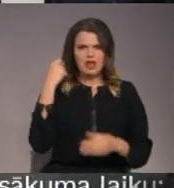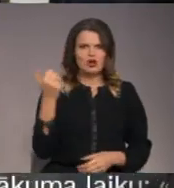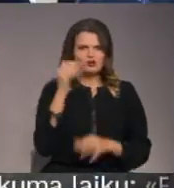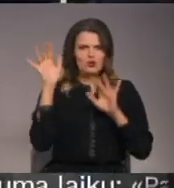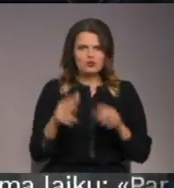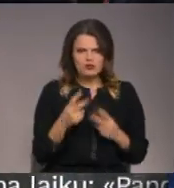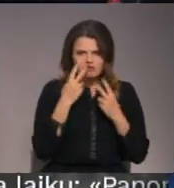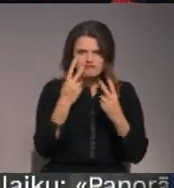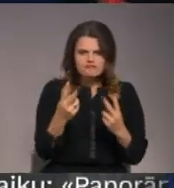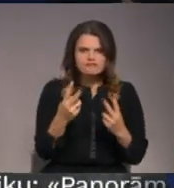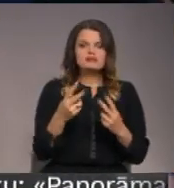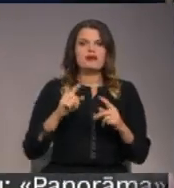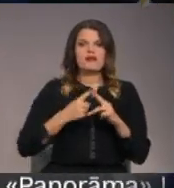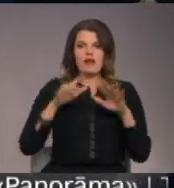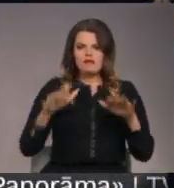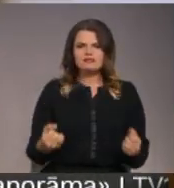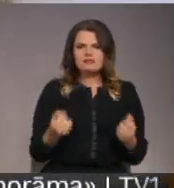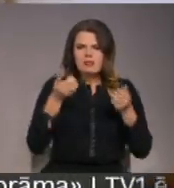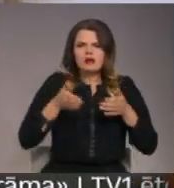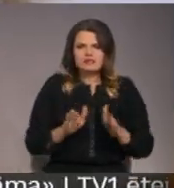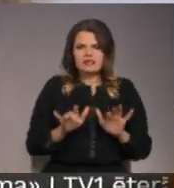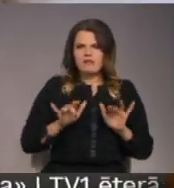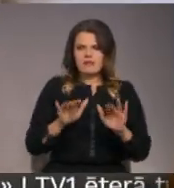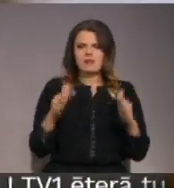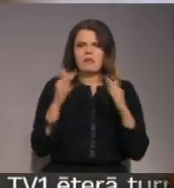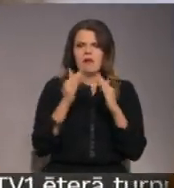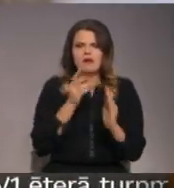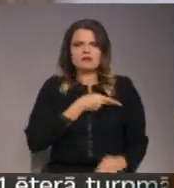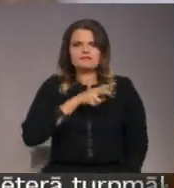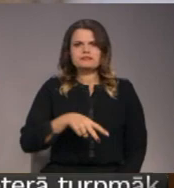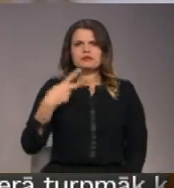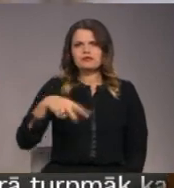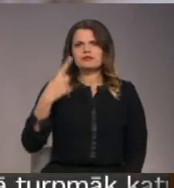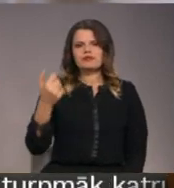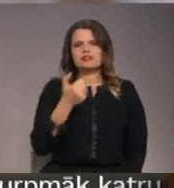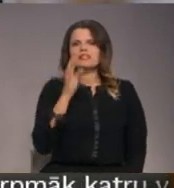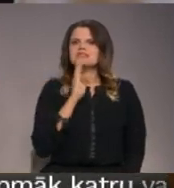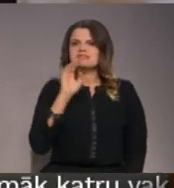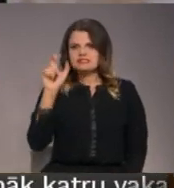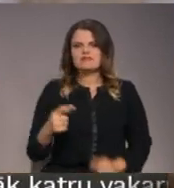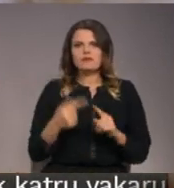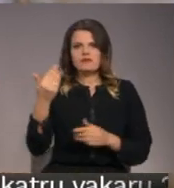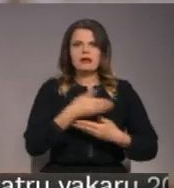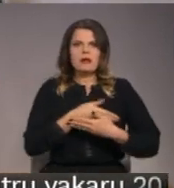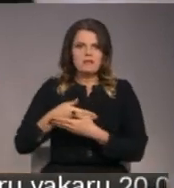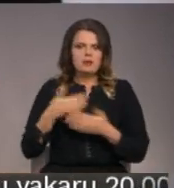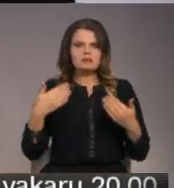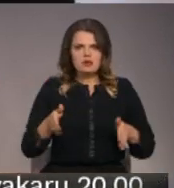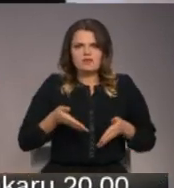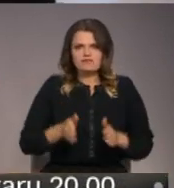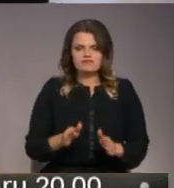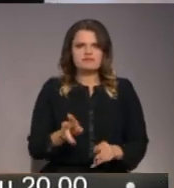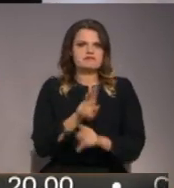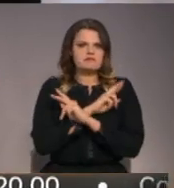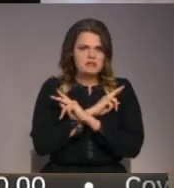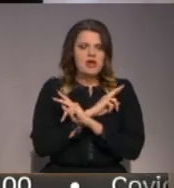rudenī, pēc tam, kad Jelgavā smagās dzemdībās mājās kaibojā 21 gadu veca sieviete un viņas bērns, kas piedzima